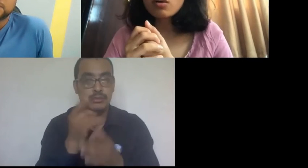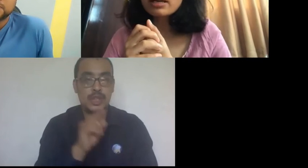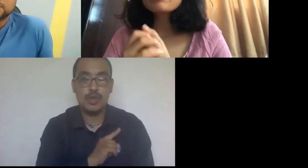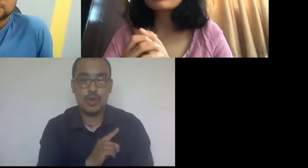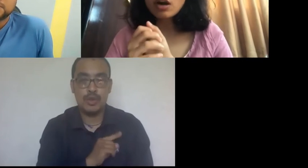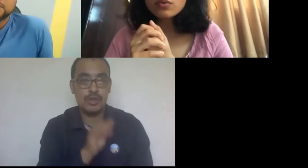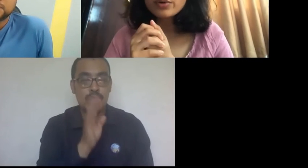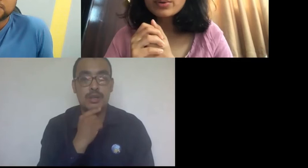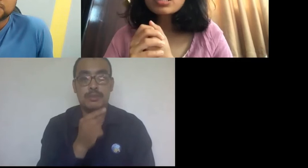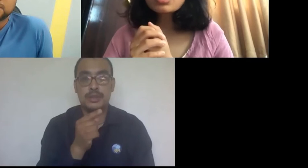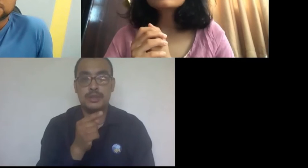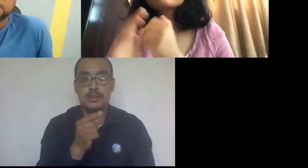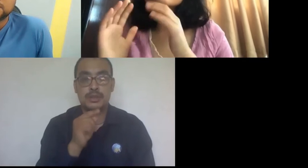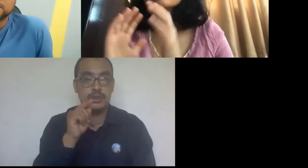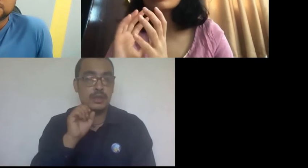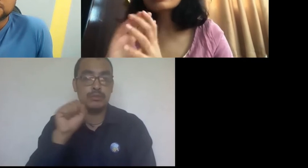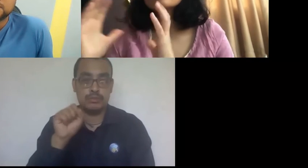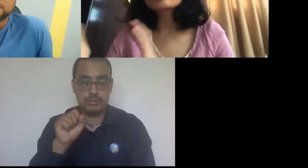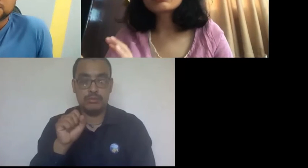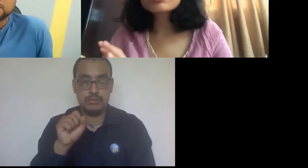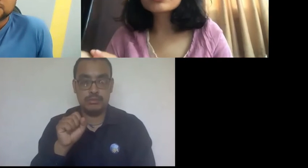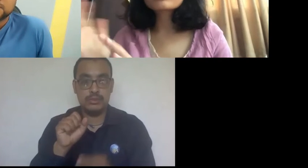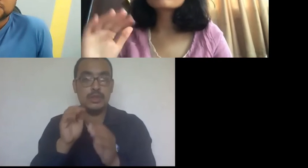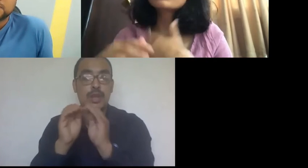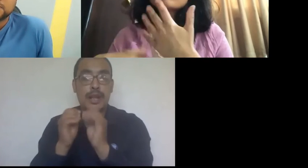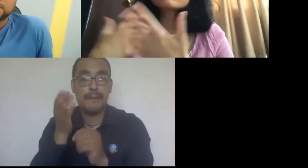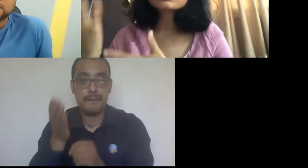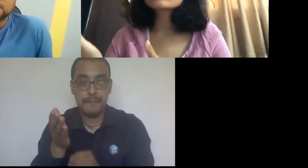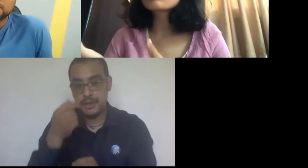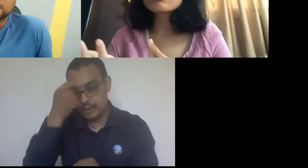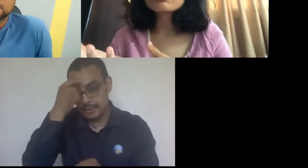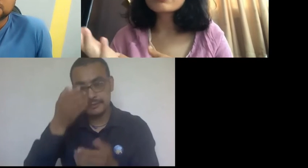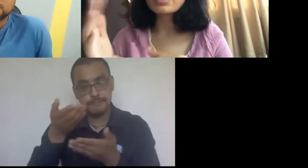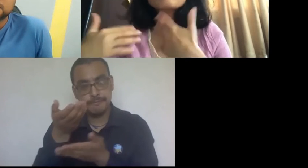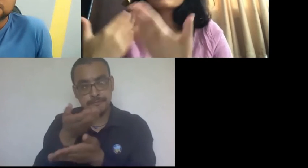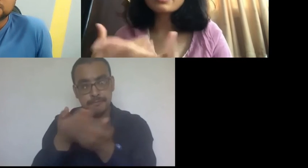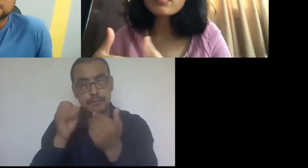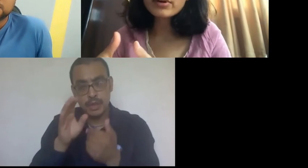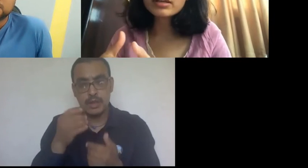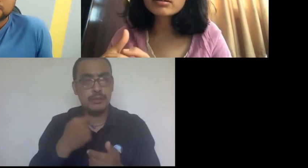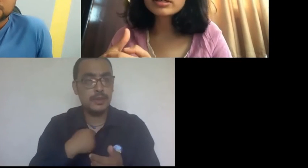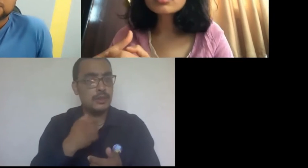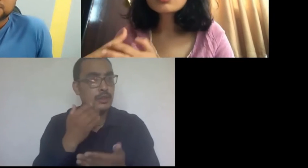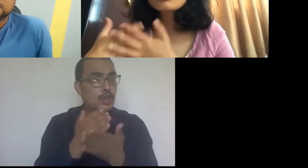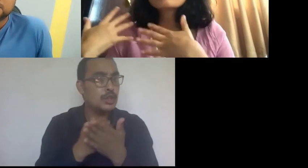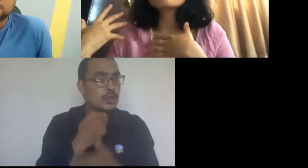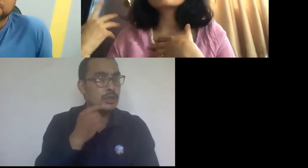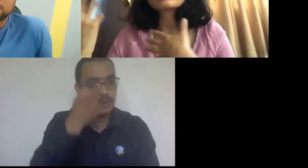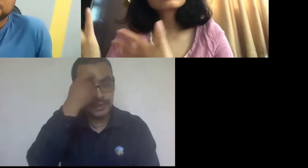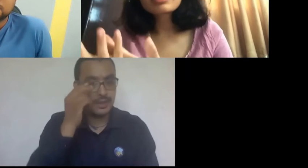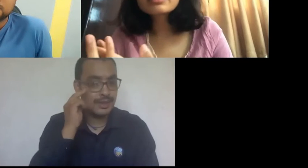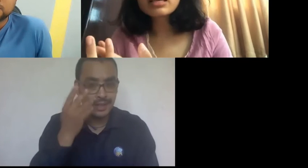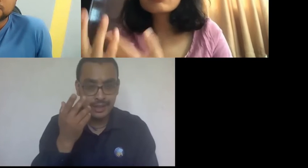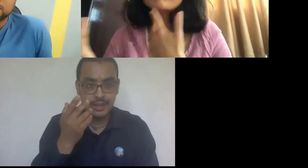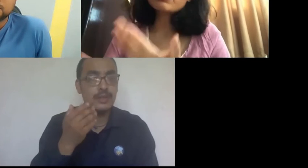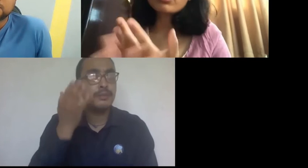छ मलाई भनेर आउनुभयो, अनि त्यसपछि उहाँले आफ्नो प्रब्लम्सहरू सेयर गर्यो, मलाई कसरी यस्तो प्रब्लम्सहरू आयो मलाई थाहा भएन होइन, पहिला